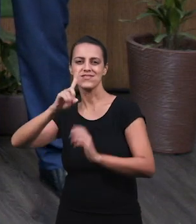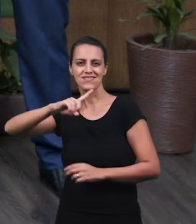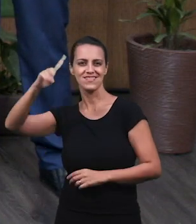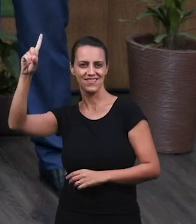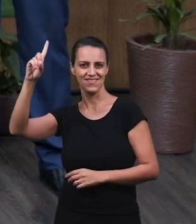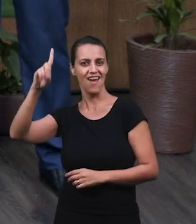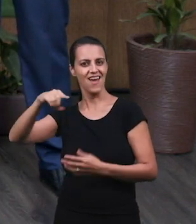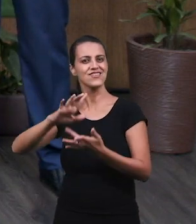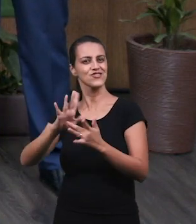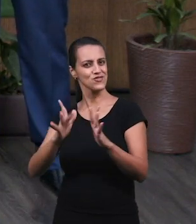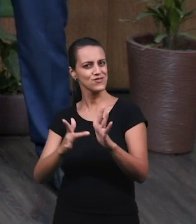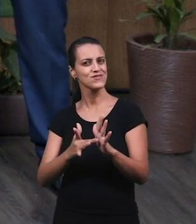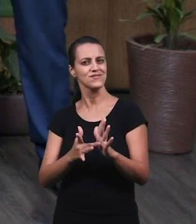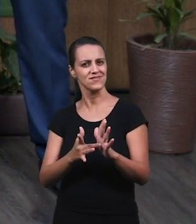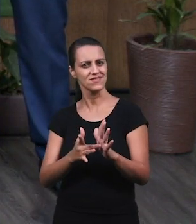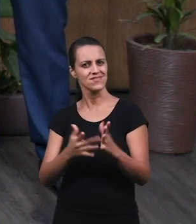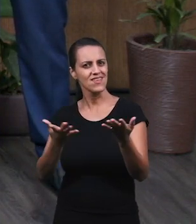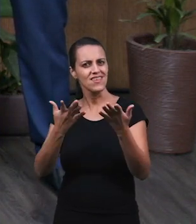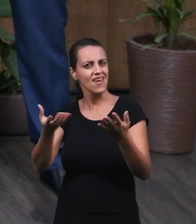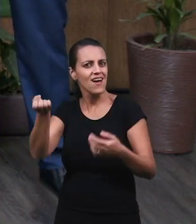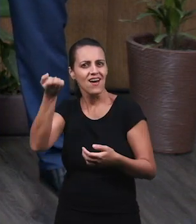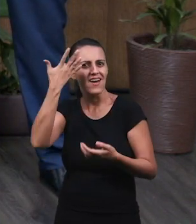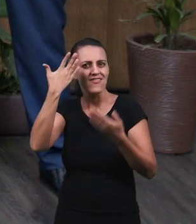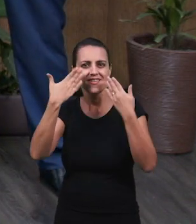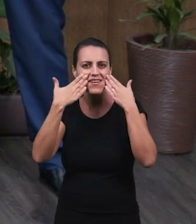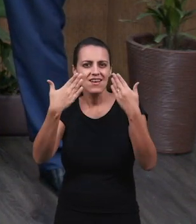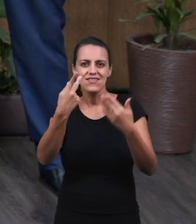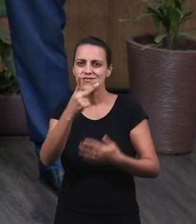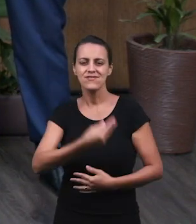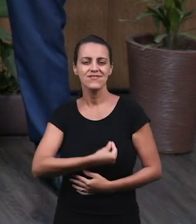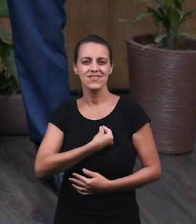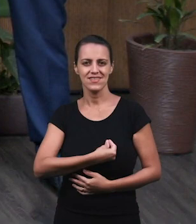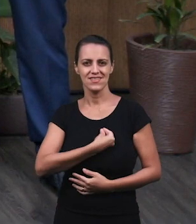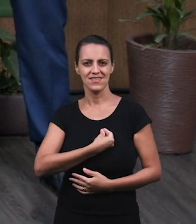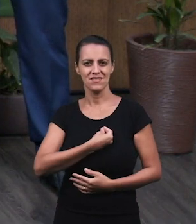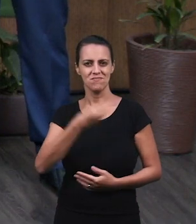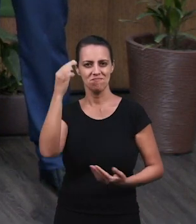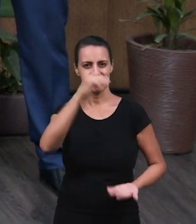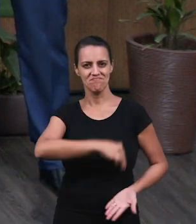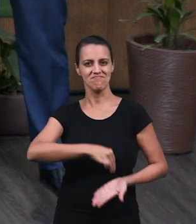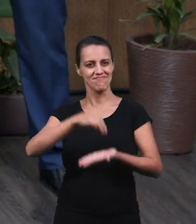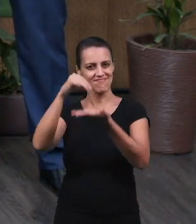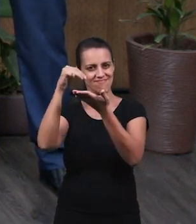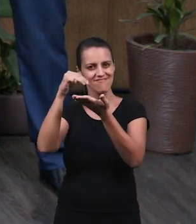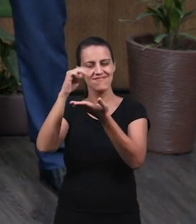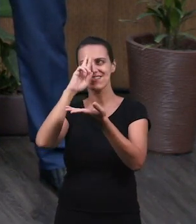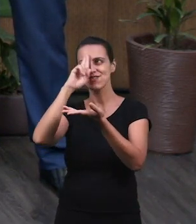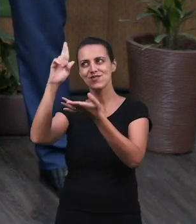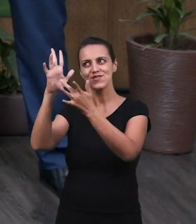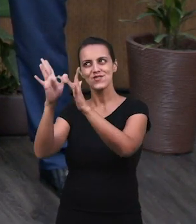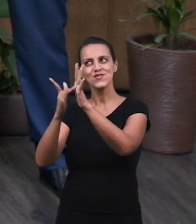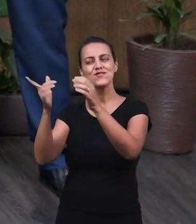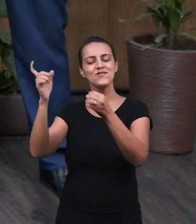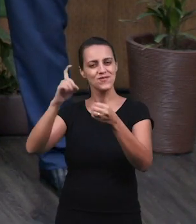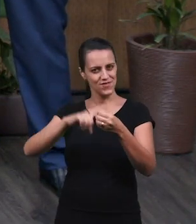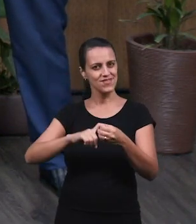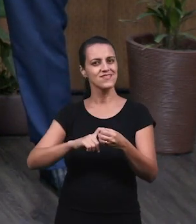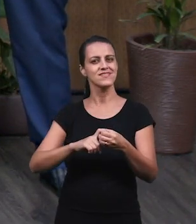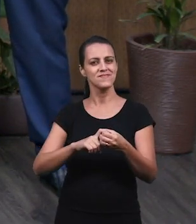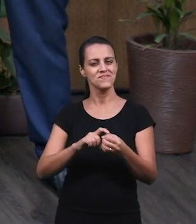vie. Maranatha, le Seigneur Jésus vient. Amen. Gloire à Jésus.